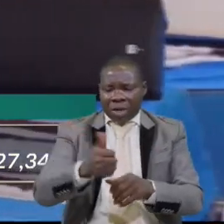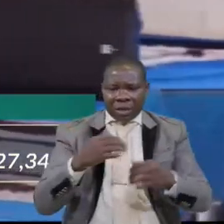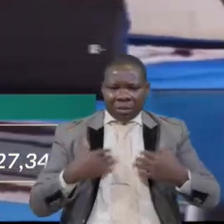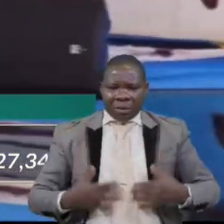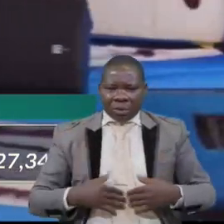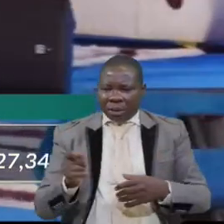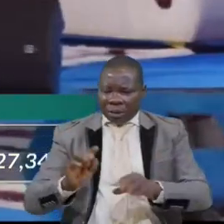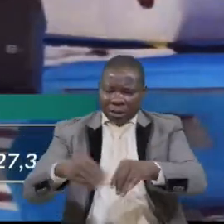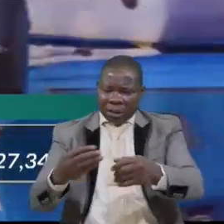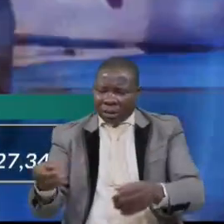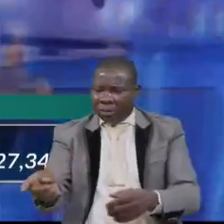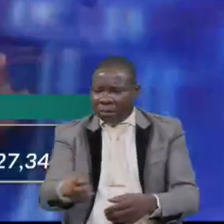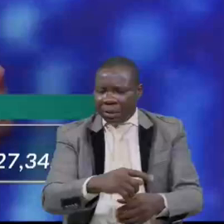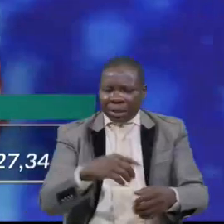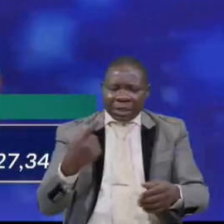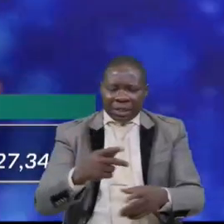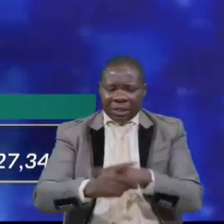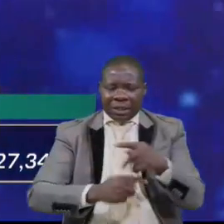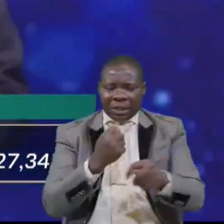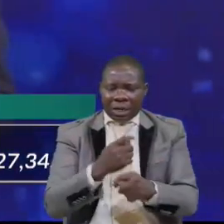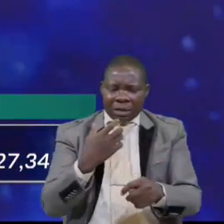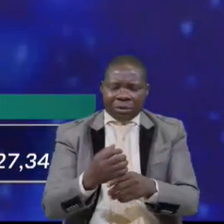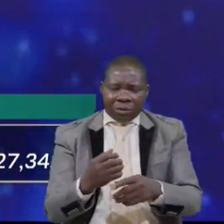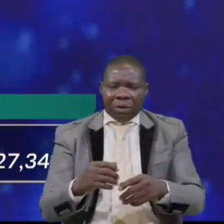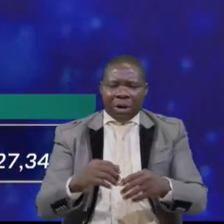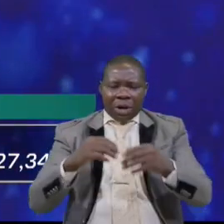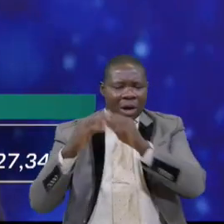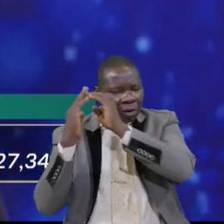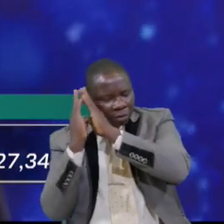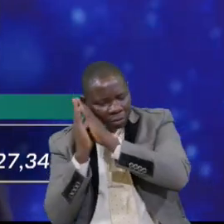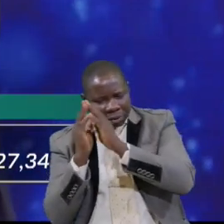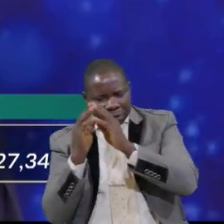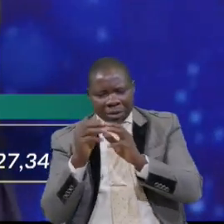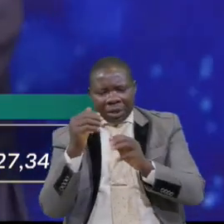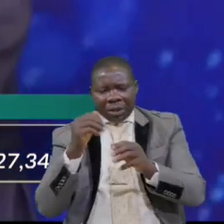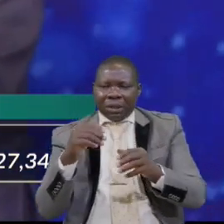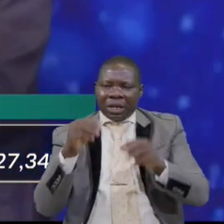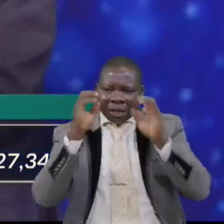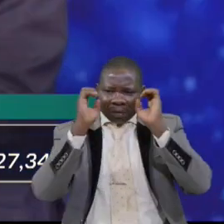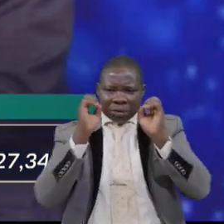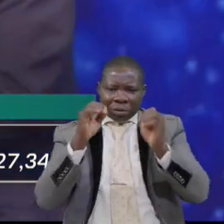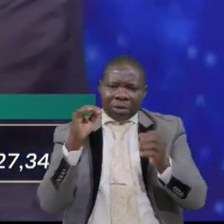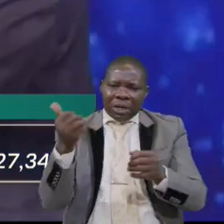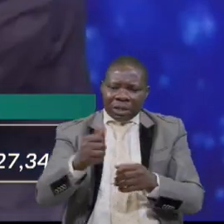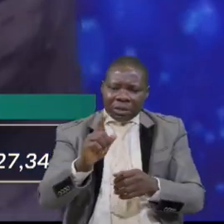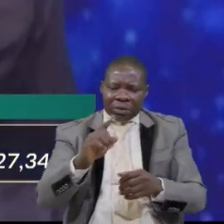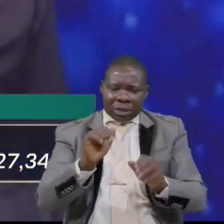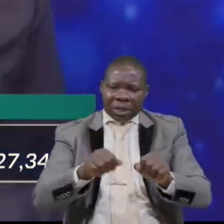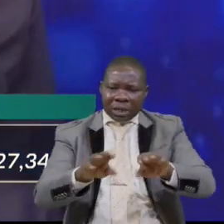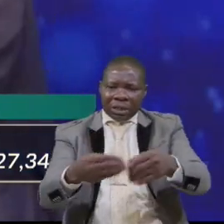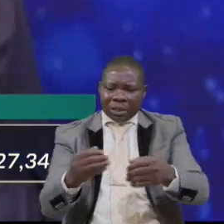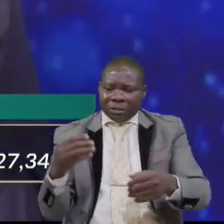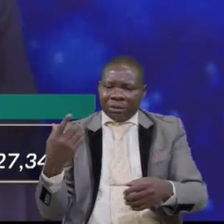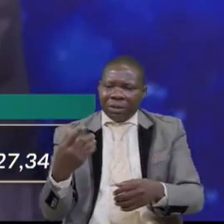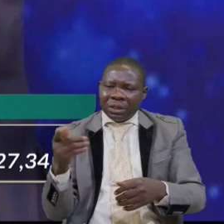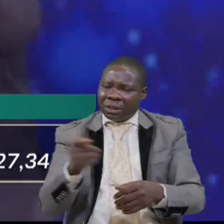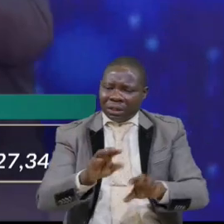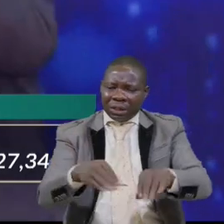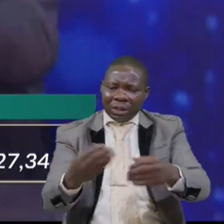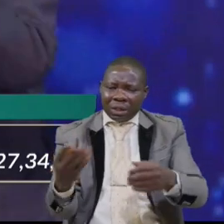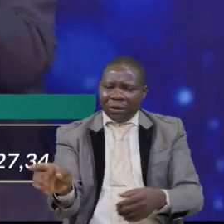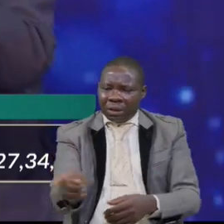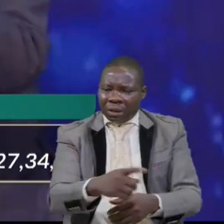type d'habit il les a enseigné la langue et la culture des caldéens et il les a donné ces devoir